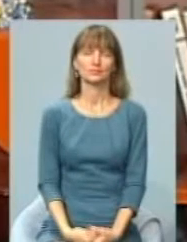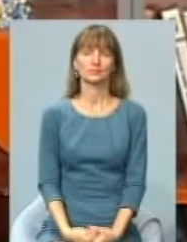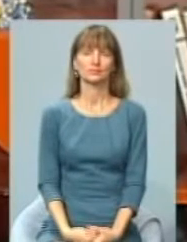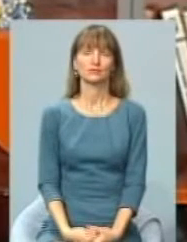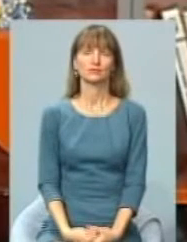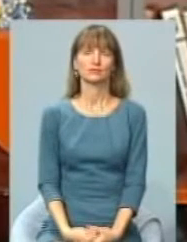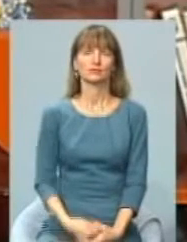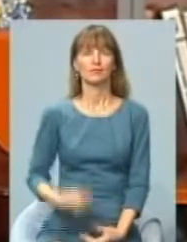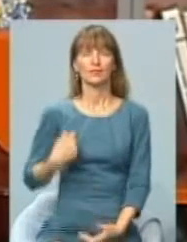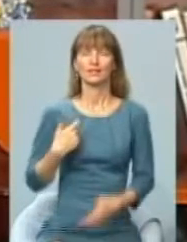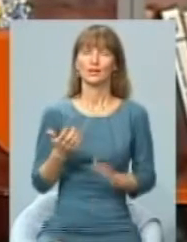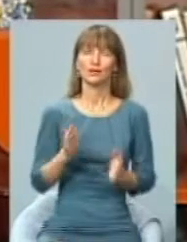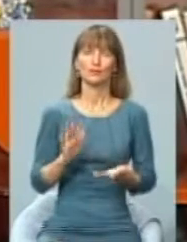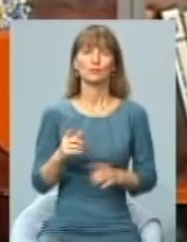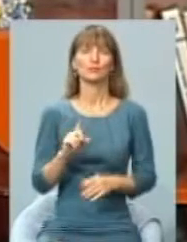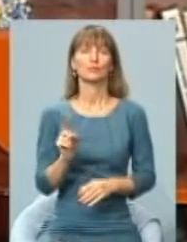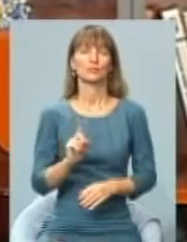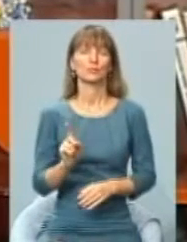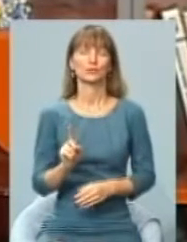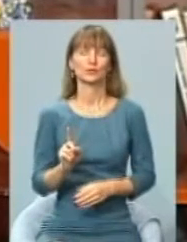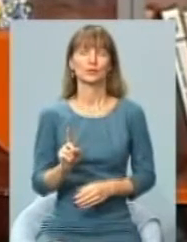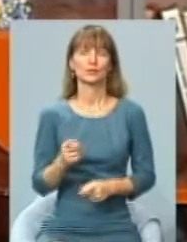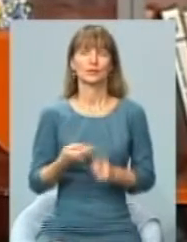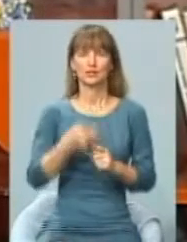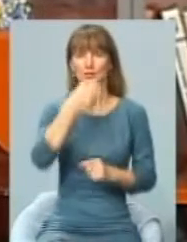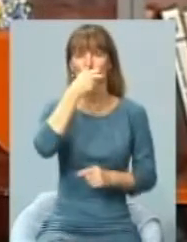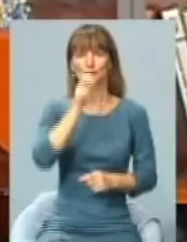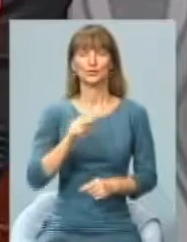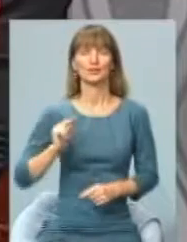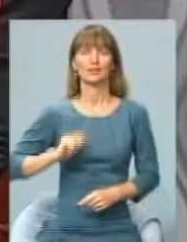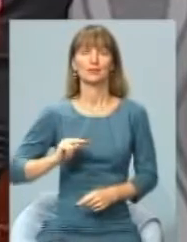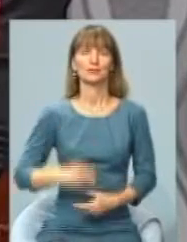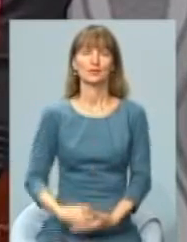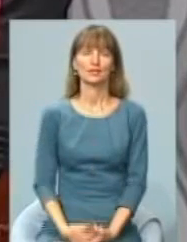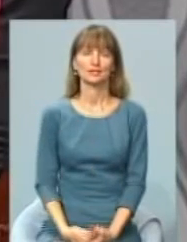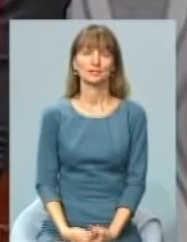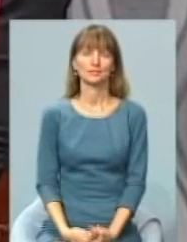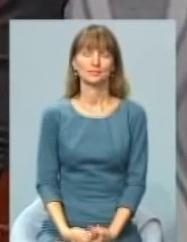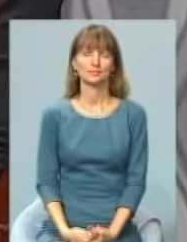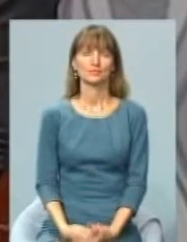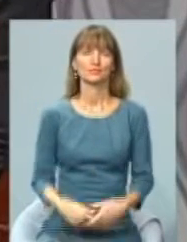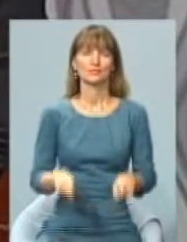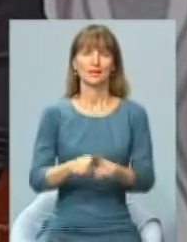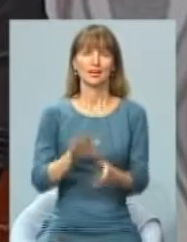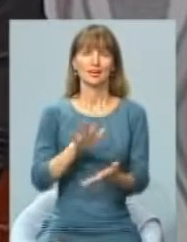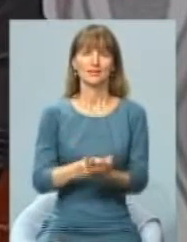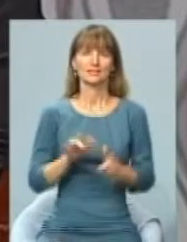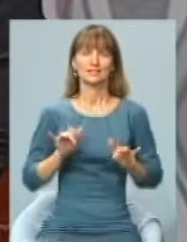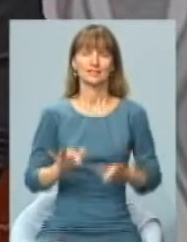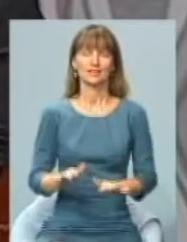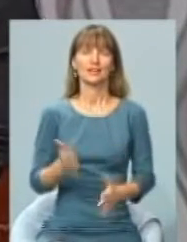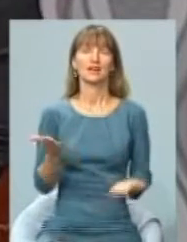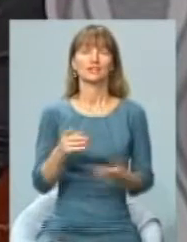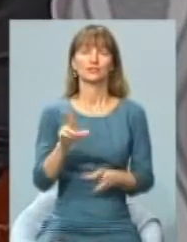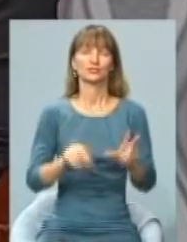Ну, не очень, потому что как бы это такая скучная работа. Така брудна справа, як ти